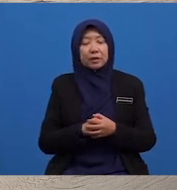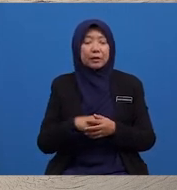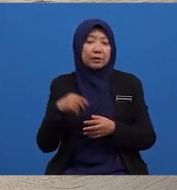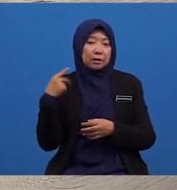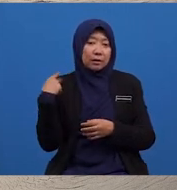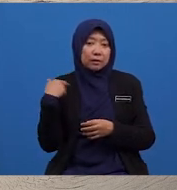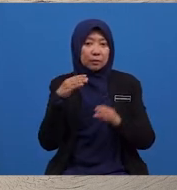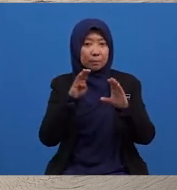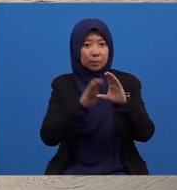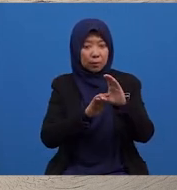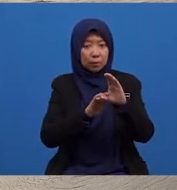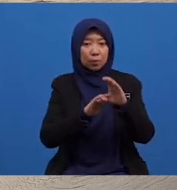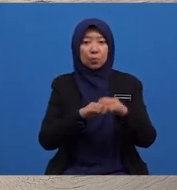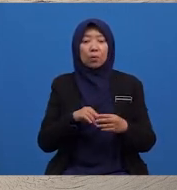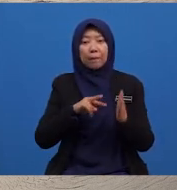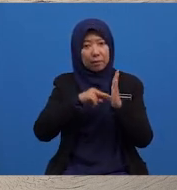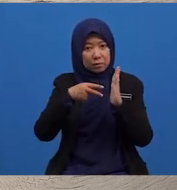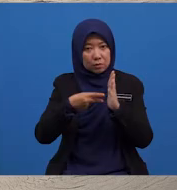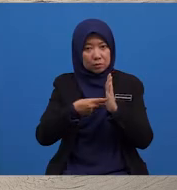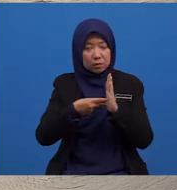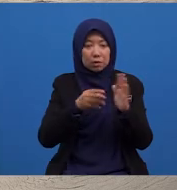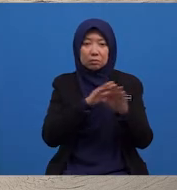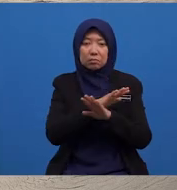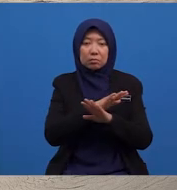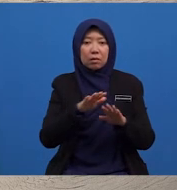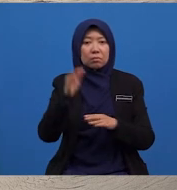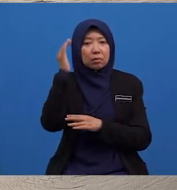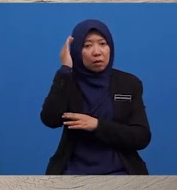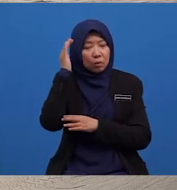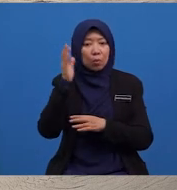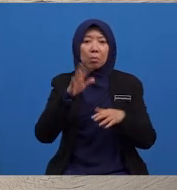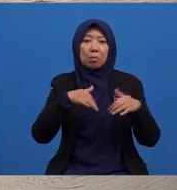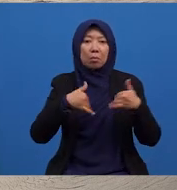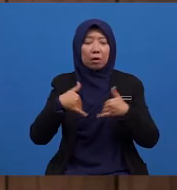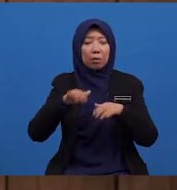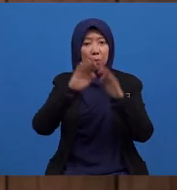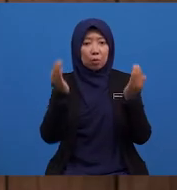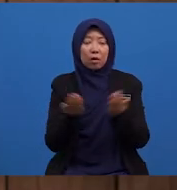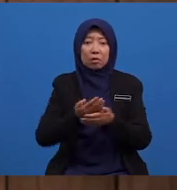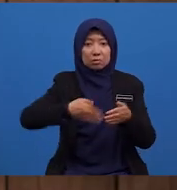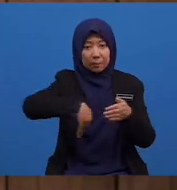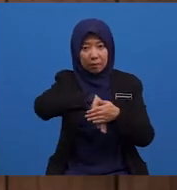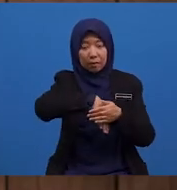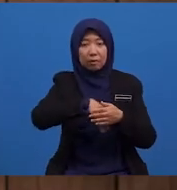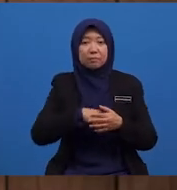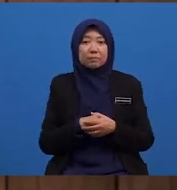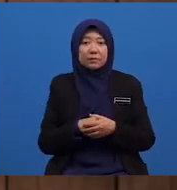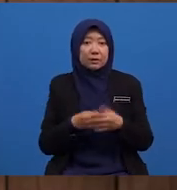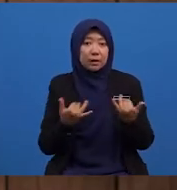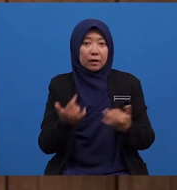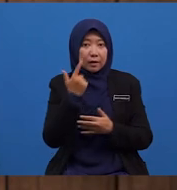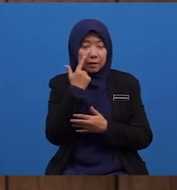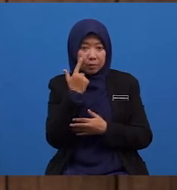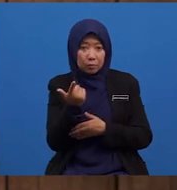bangku. Maksud kaki bangku ialah tidak tahu bermain bola sepak. Seterusnya kita akan lihat